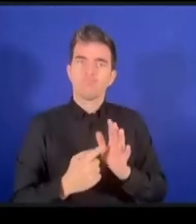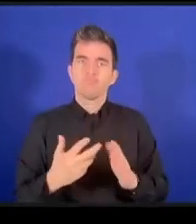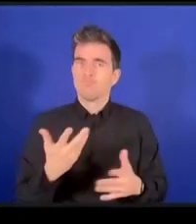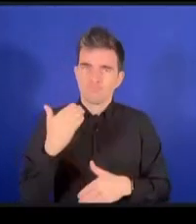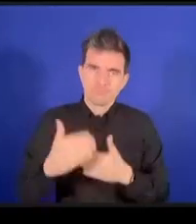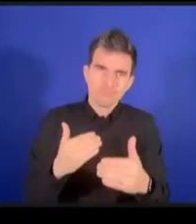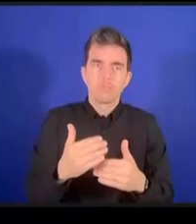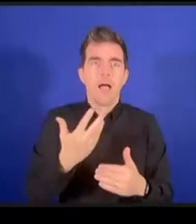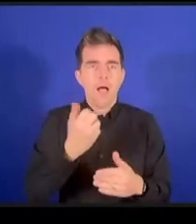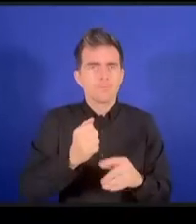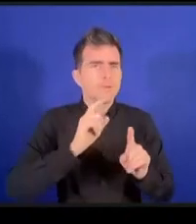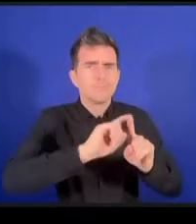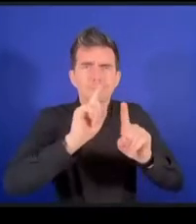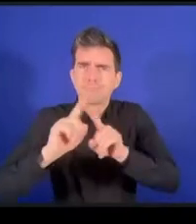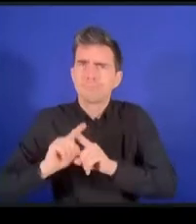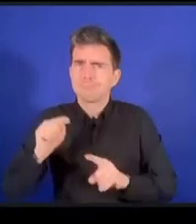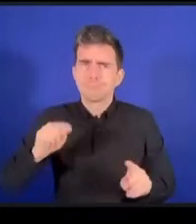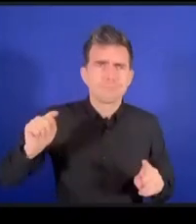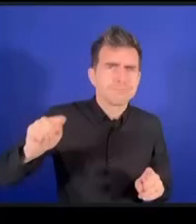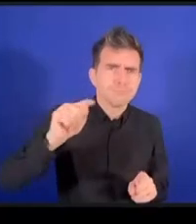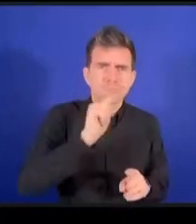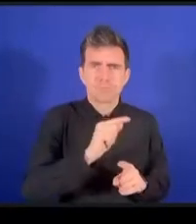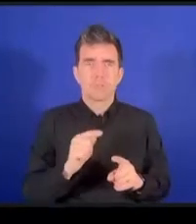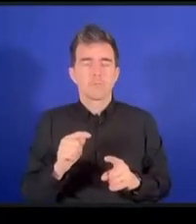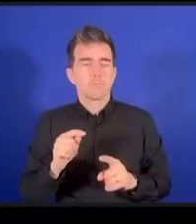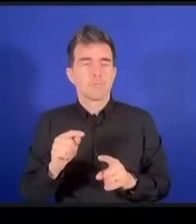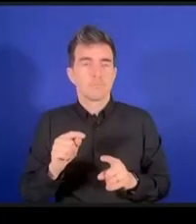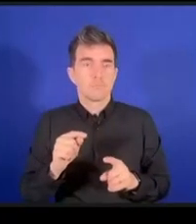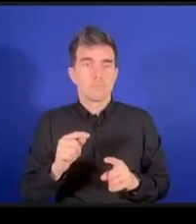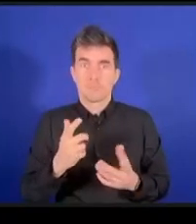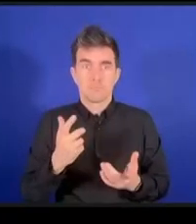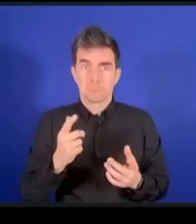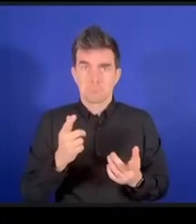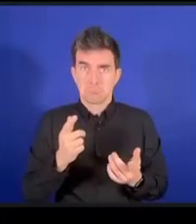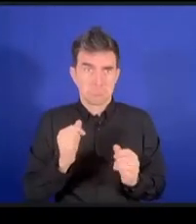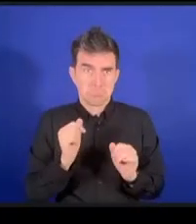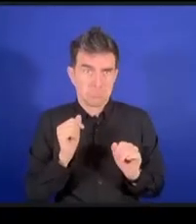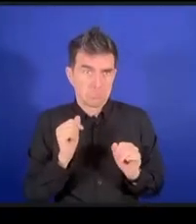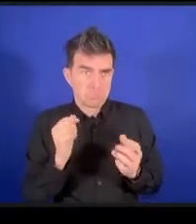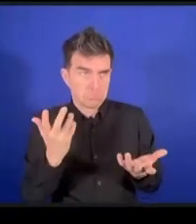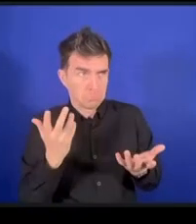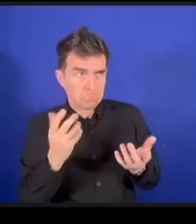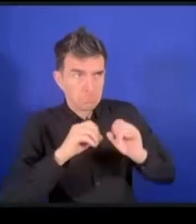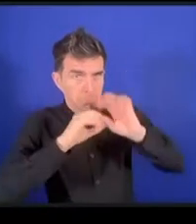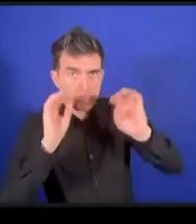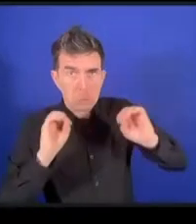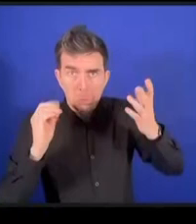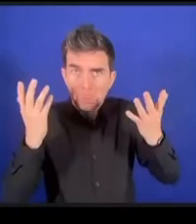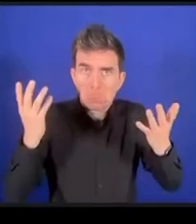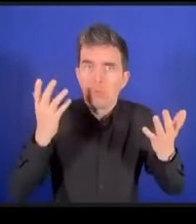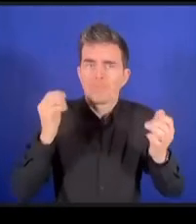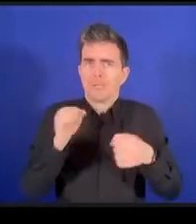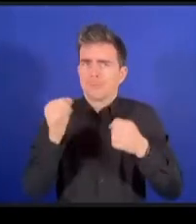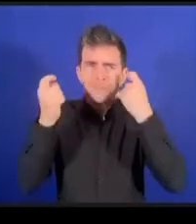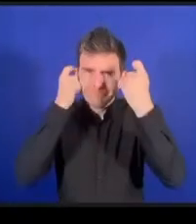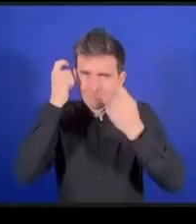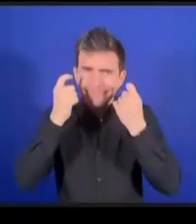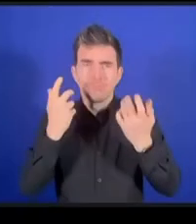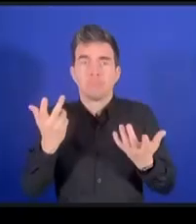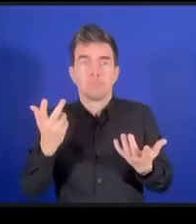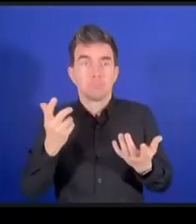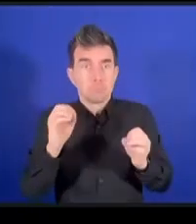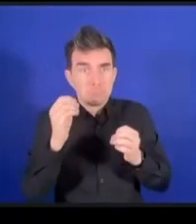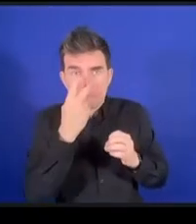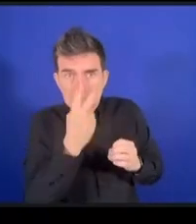отметить успех модели которая позволяет таким образом провести самоанализ потому что невозможно